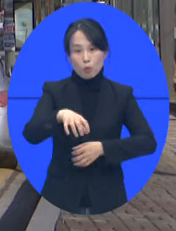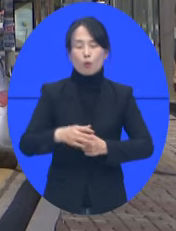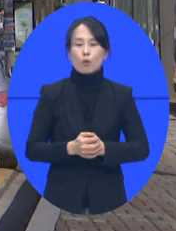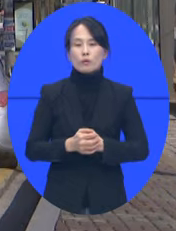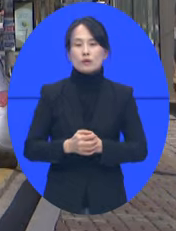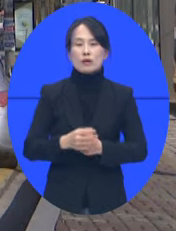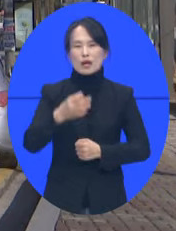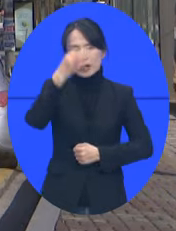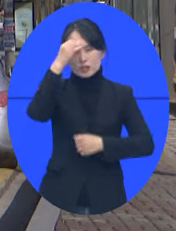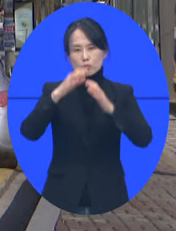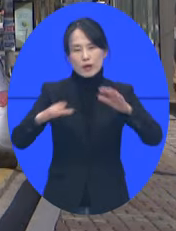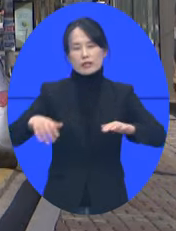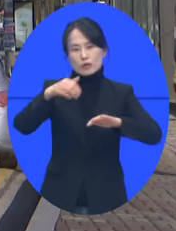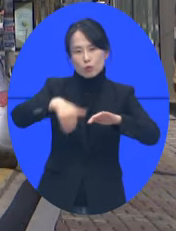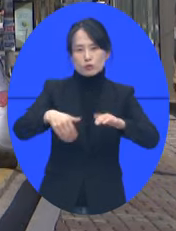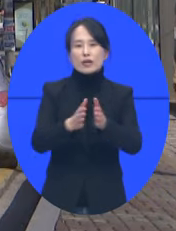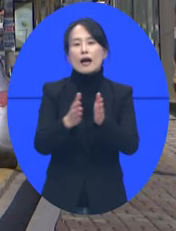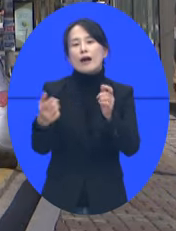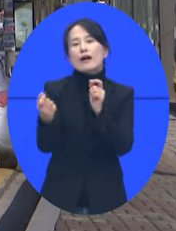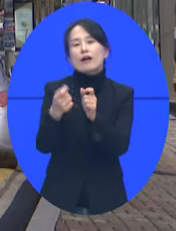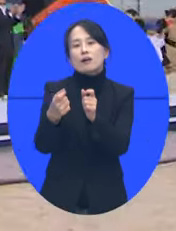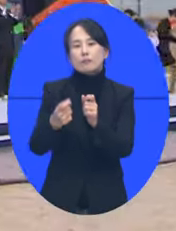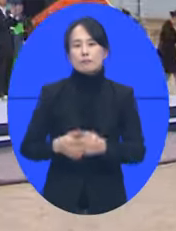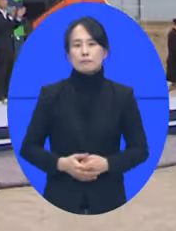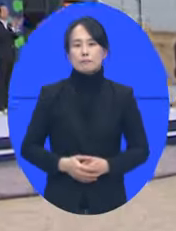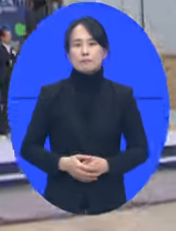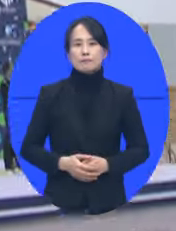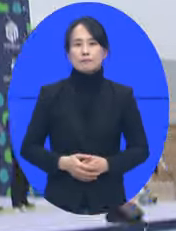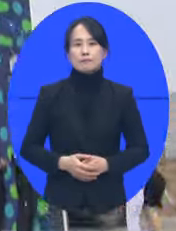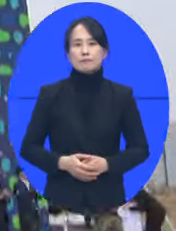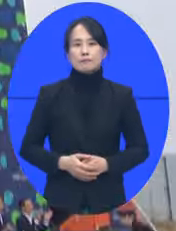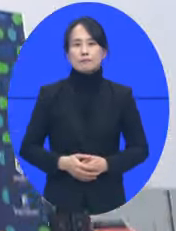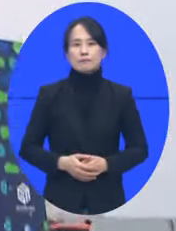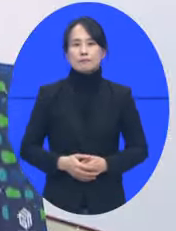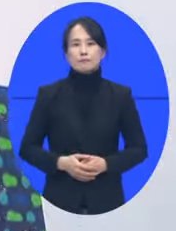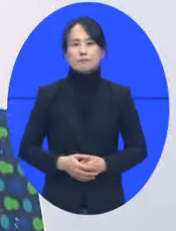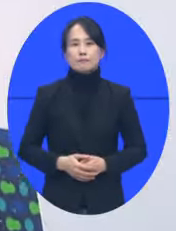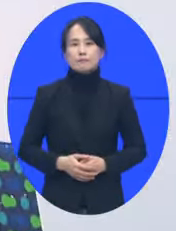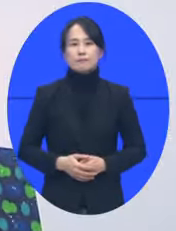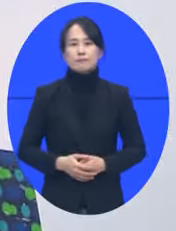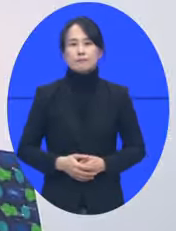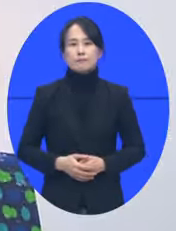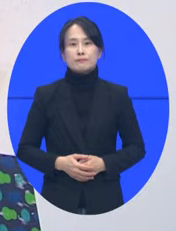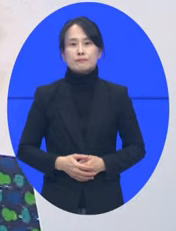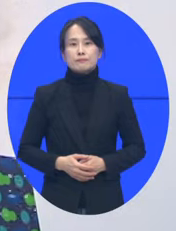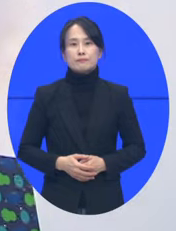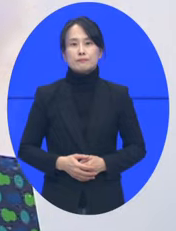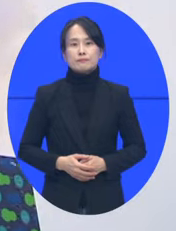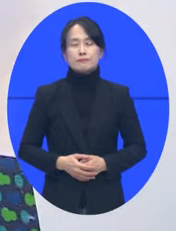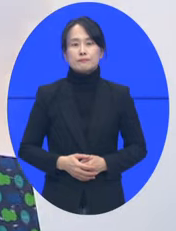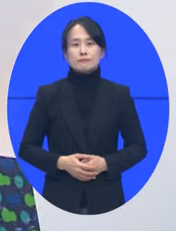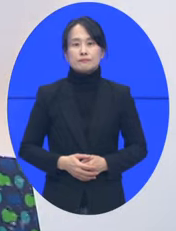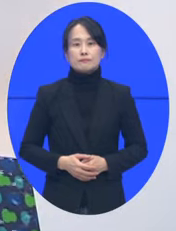경기양주 테크노밸리 착공을 앞두고 있습니다 경기주 t 서영입니다